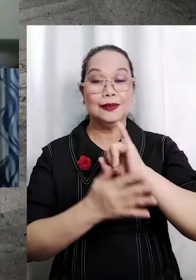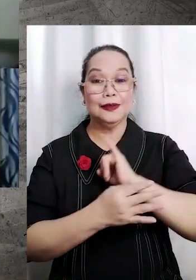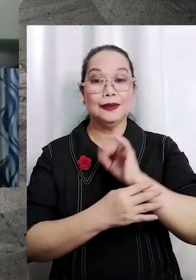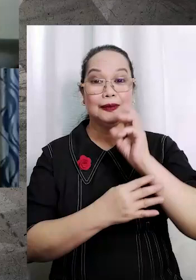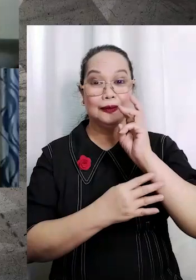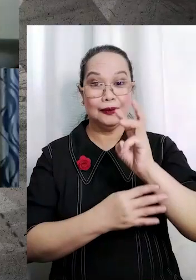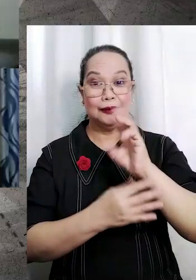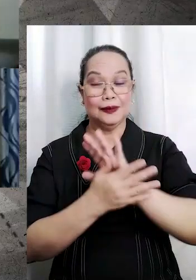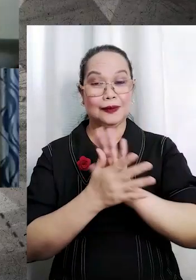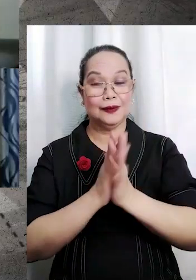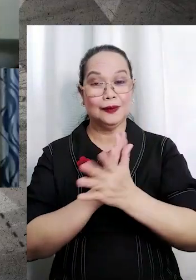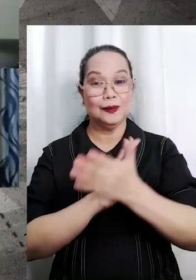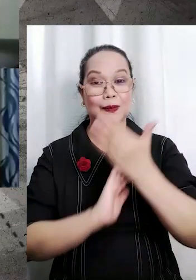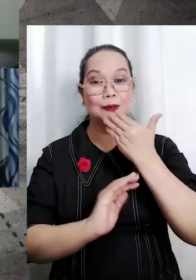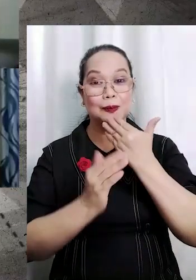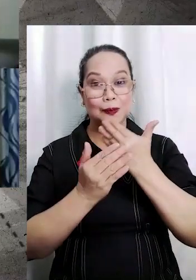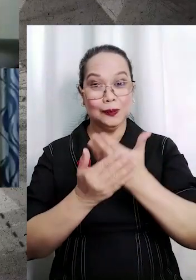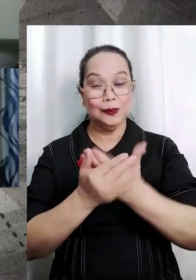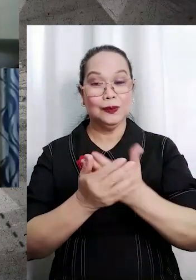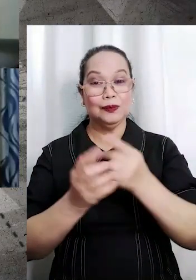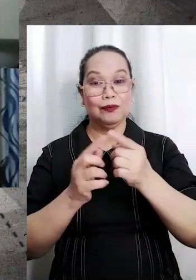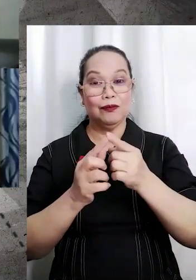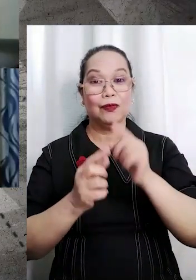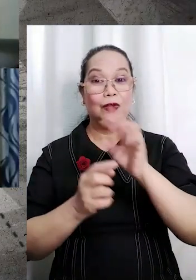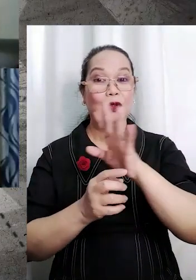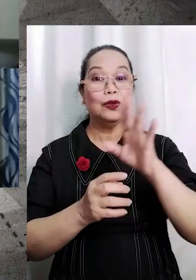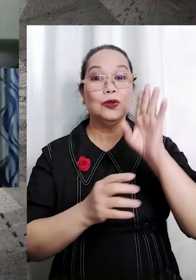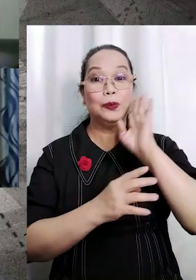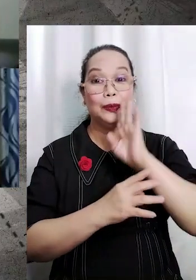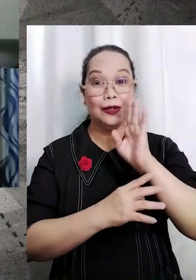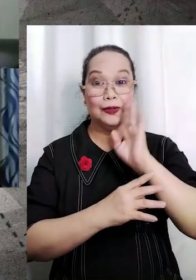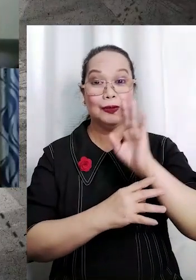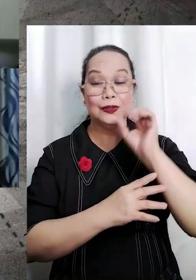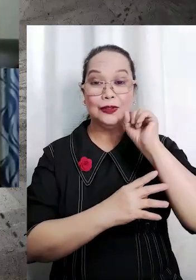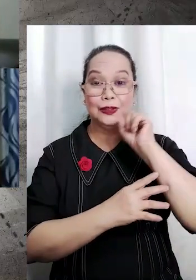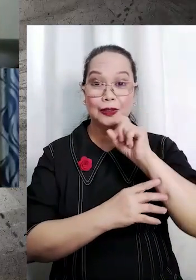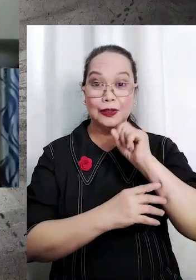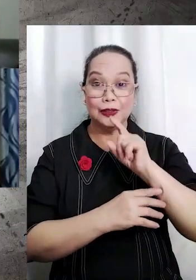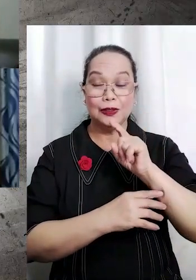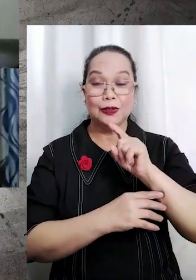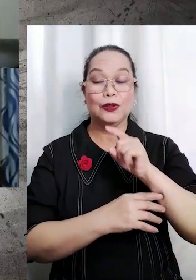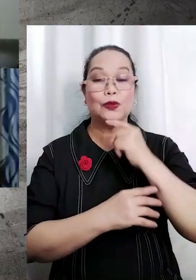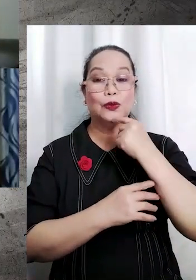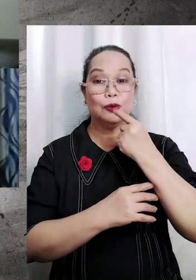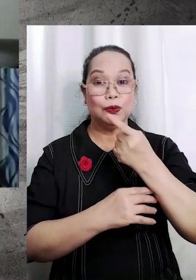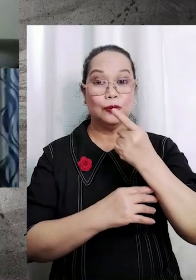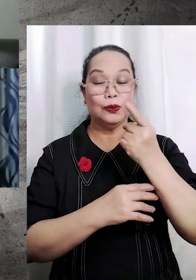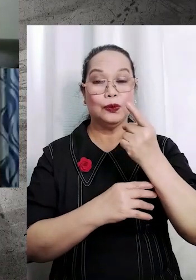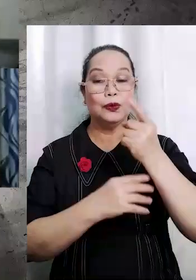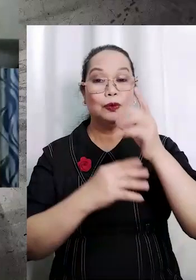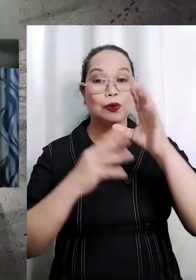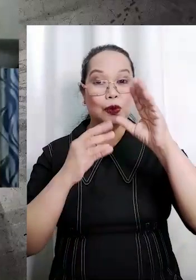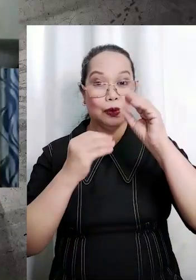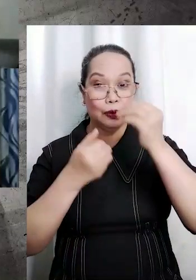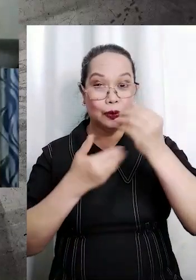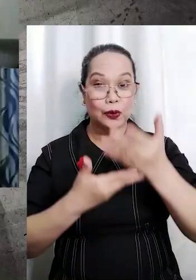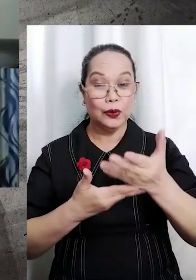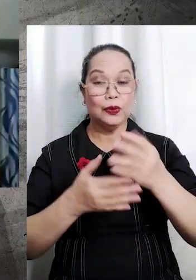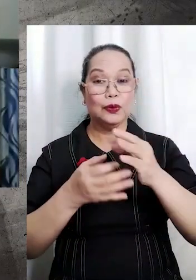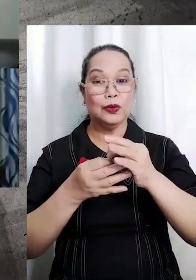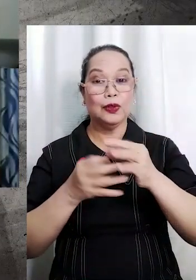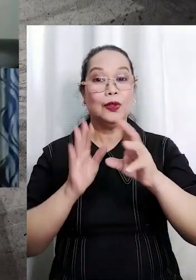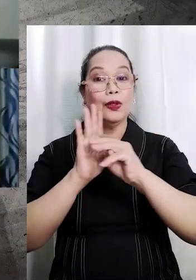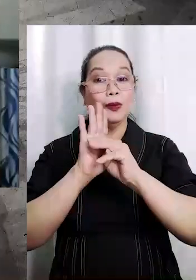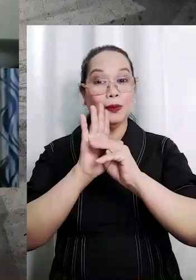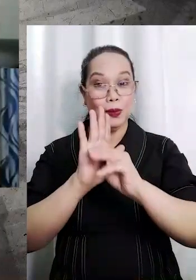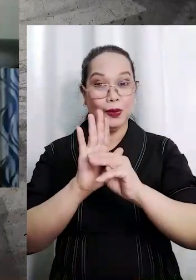ako'y magiging mabuting halimbawa para sa mga kapatiran bilang pagtalima sa